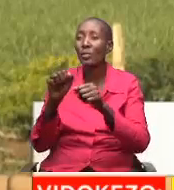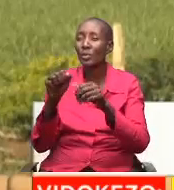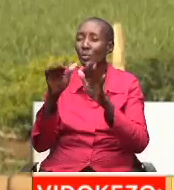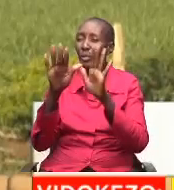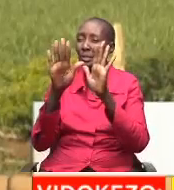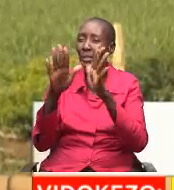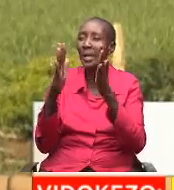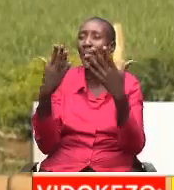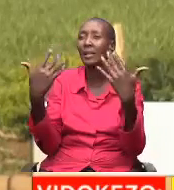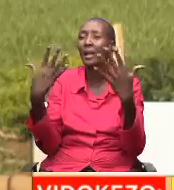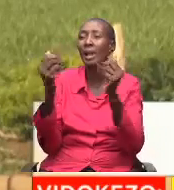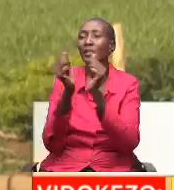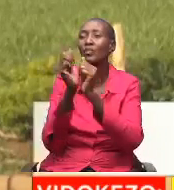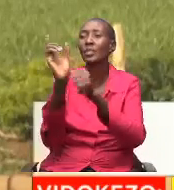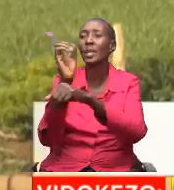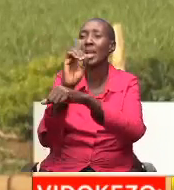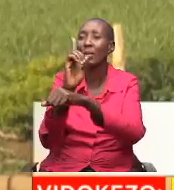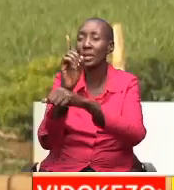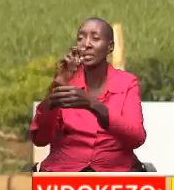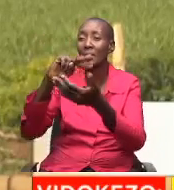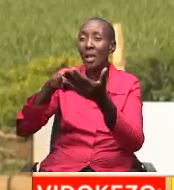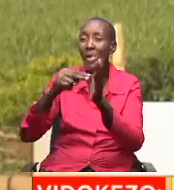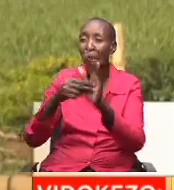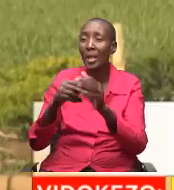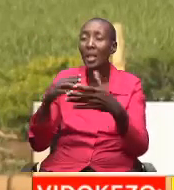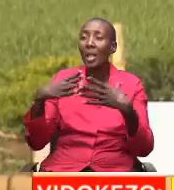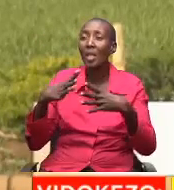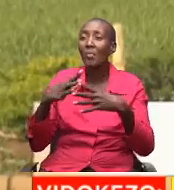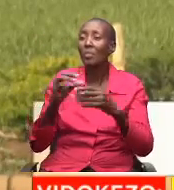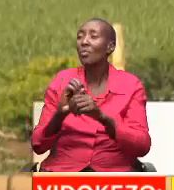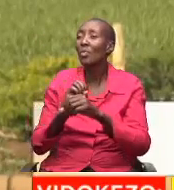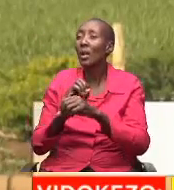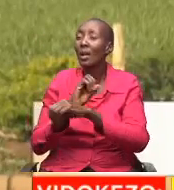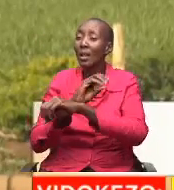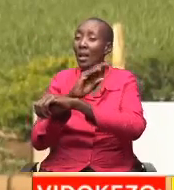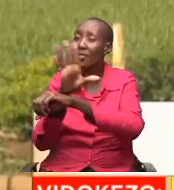mikononi kwa dakika 10 tu. Hivyo watu wanashauriwa kunawa mikono yao